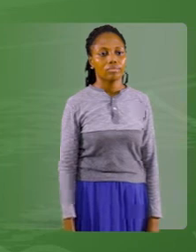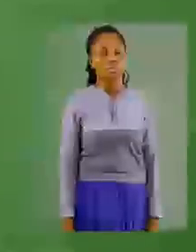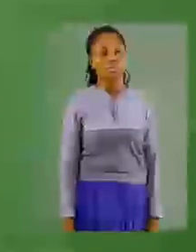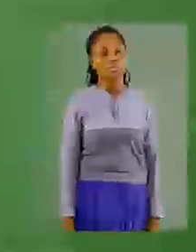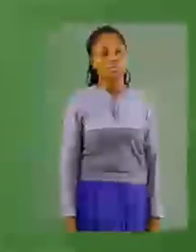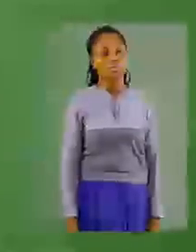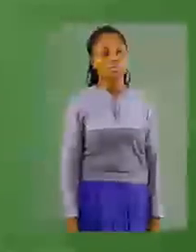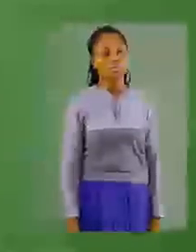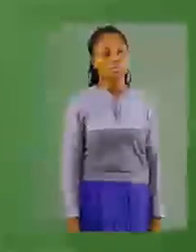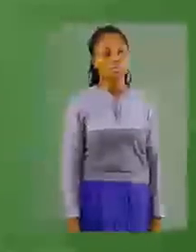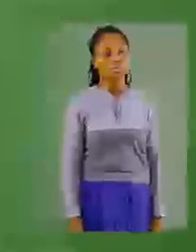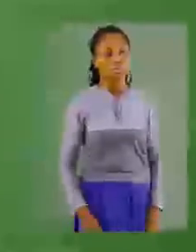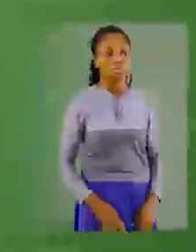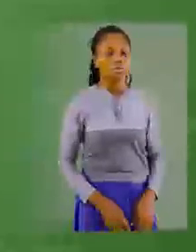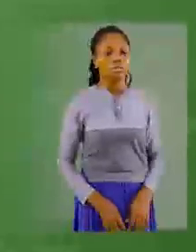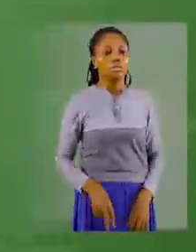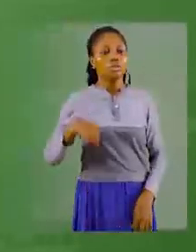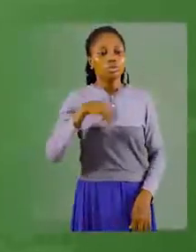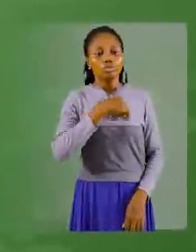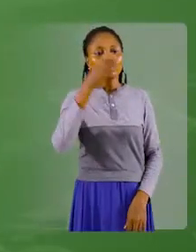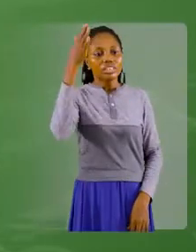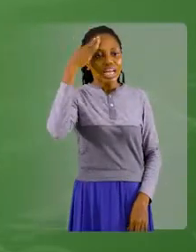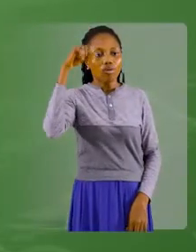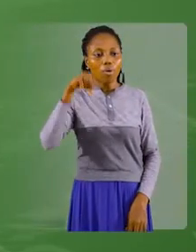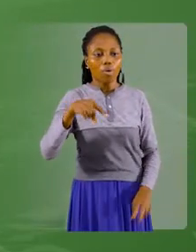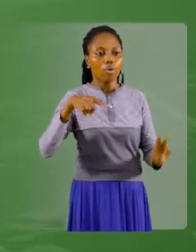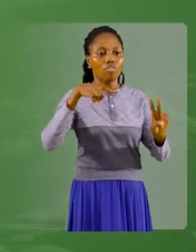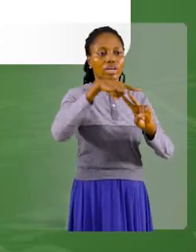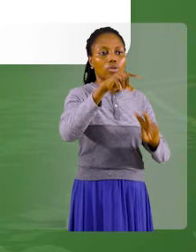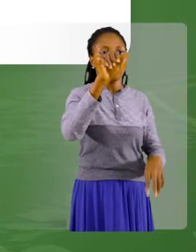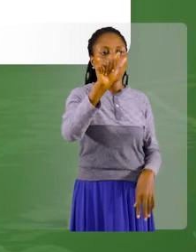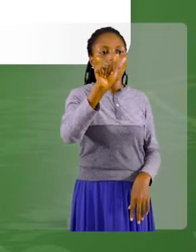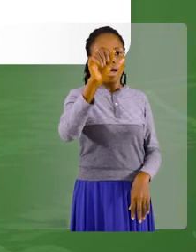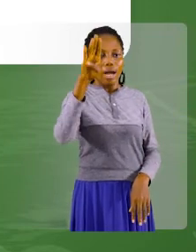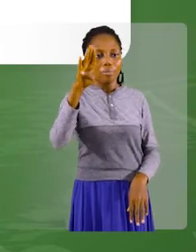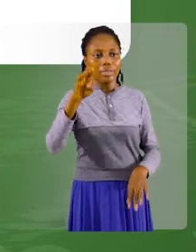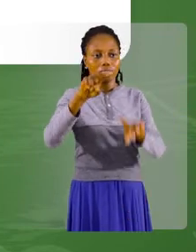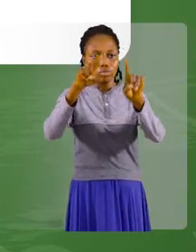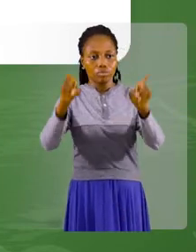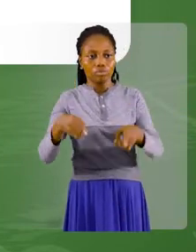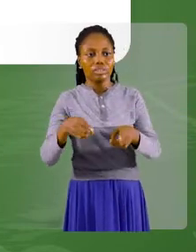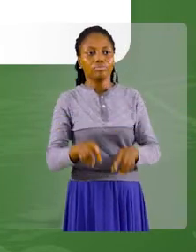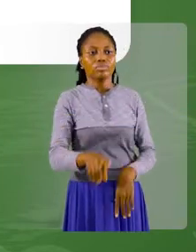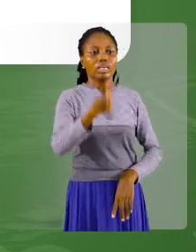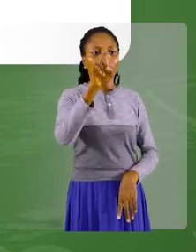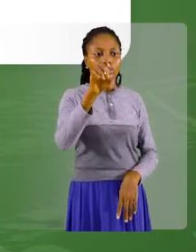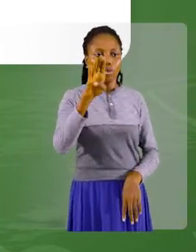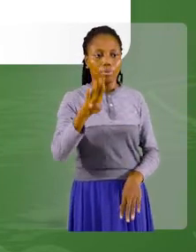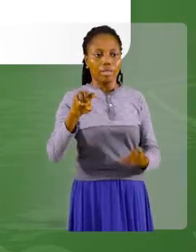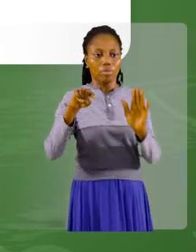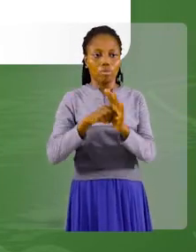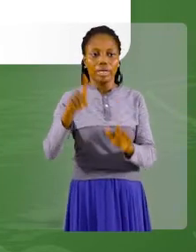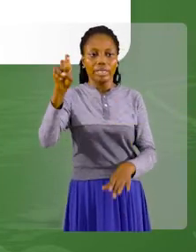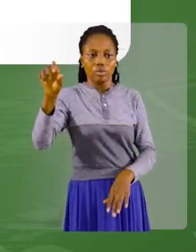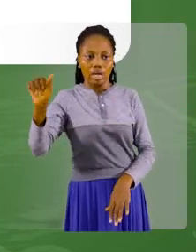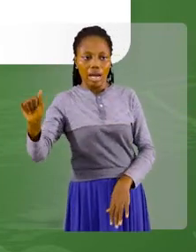Corriger. On sait que le vecteur AB a pour coordonnées x de B moins